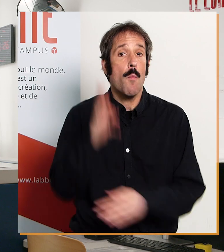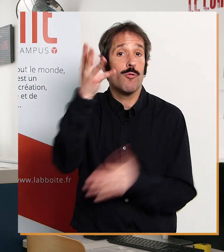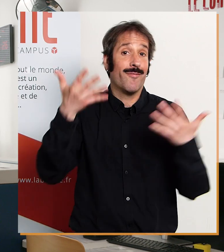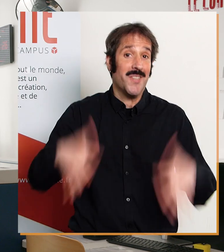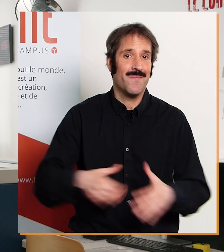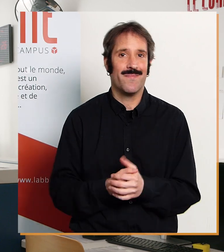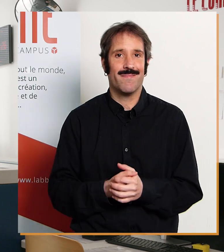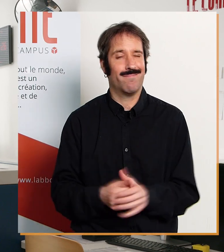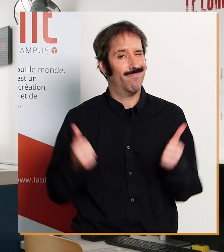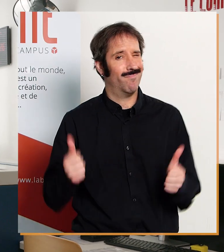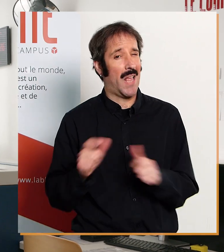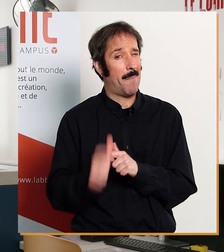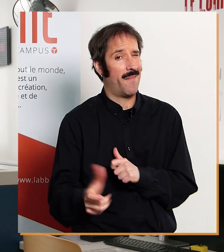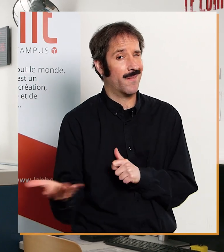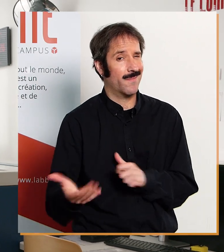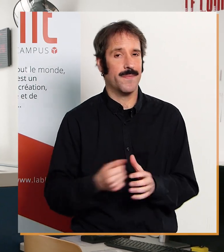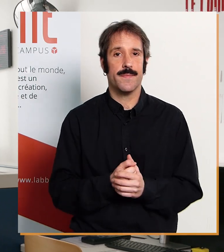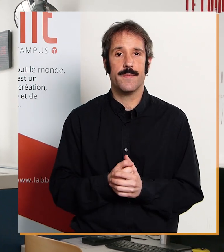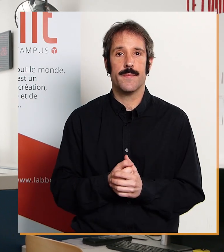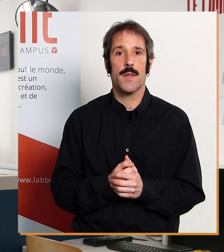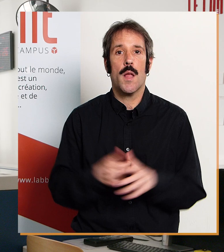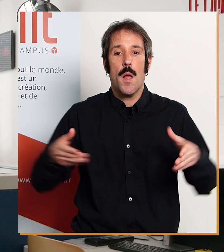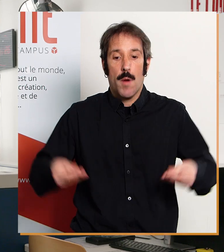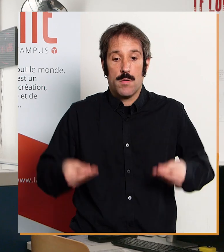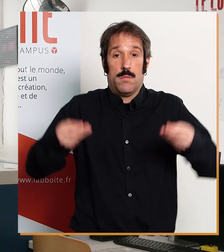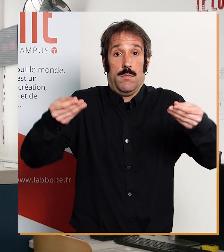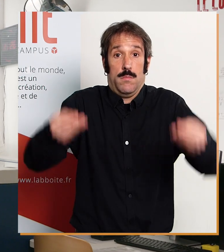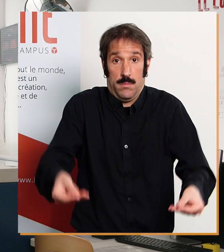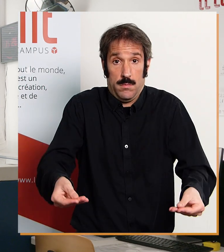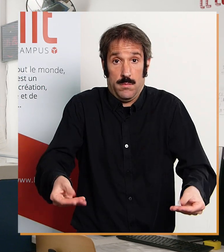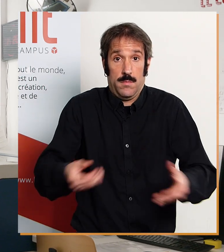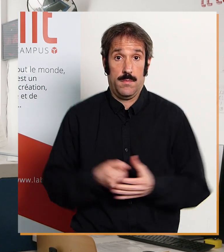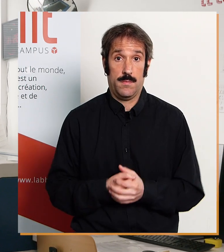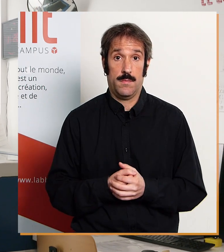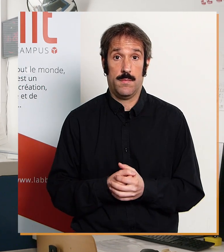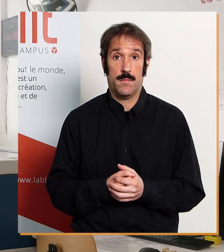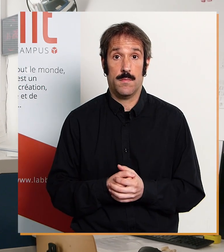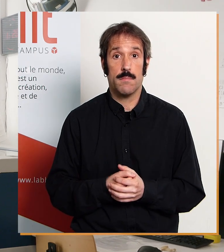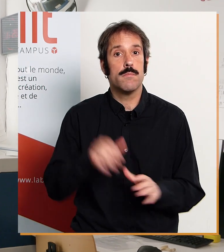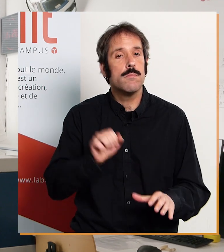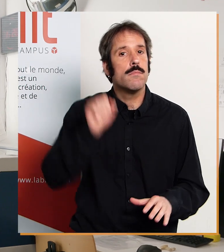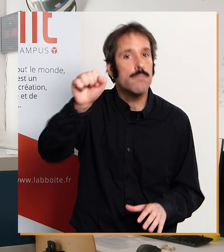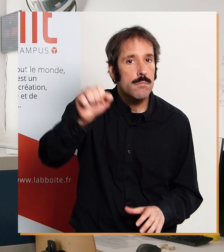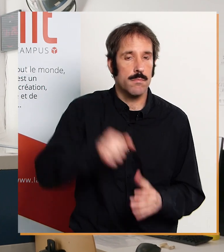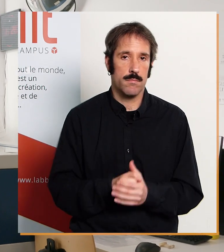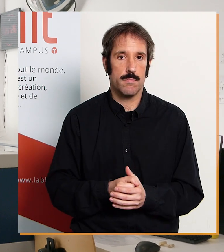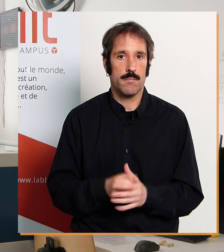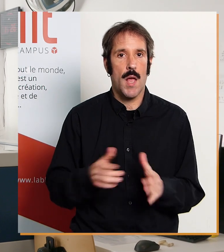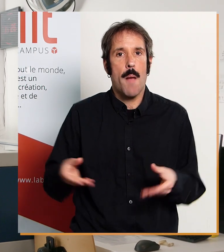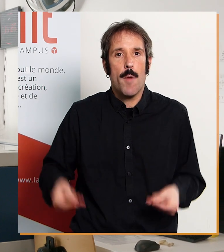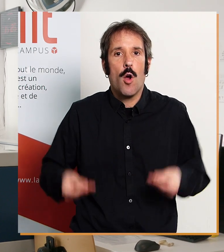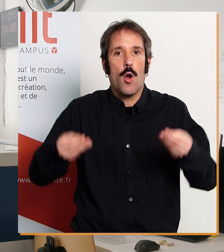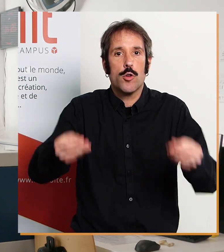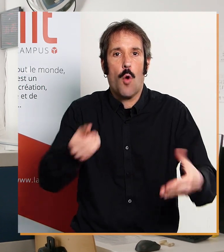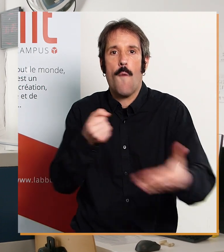Mon projet est terminé. Cool. Étape suivante, on va devoir déposer la planche de médium sur le plateau de la laser. Donc je vais soulever les capots ici et bien